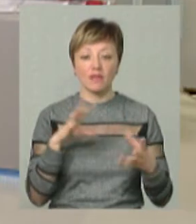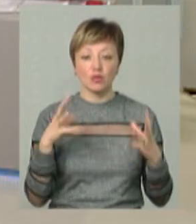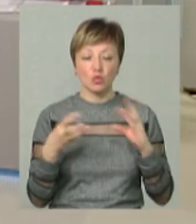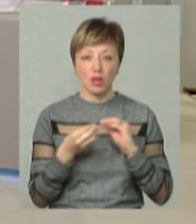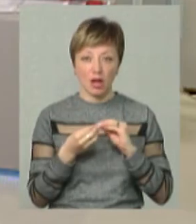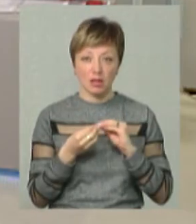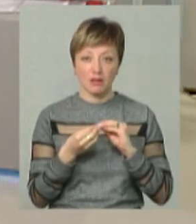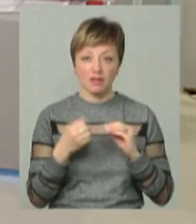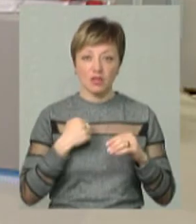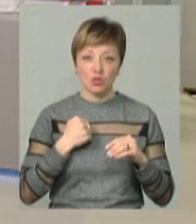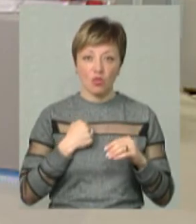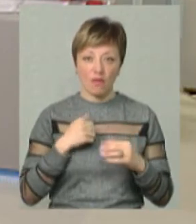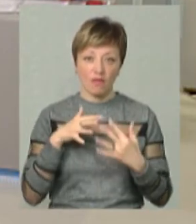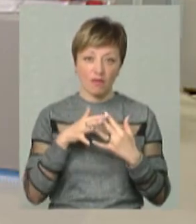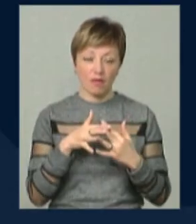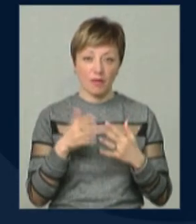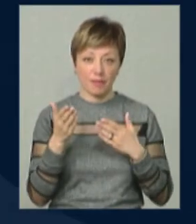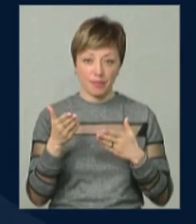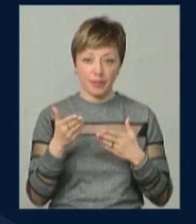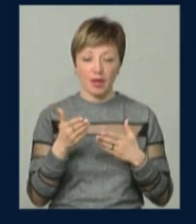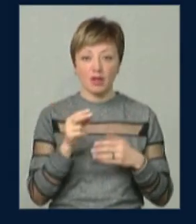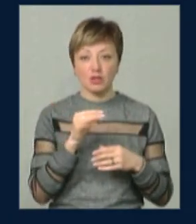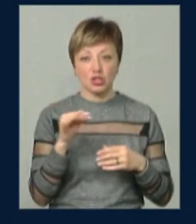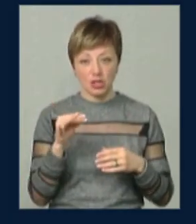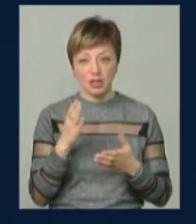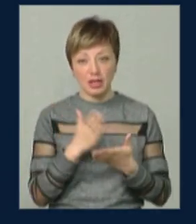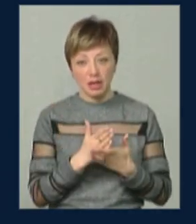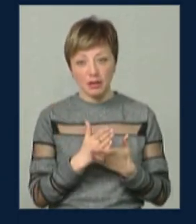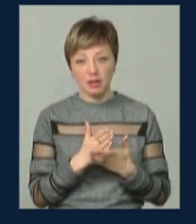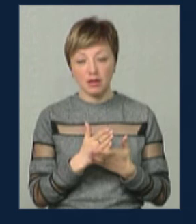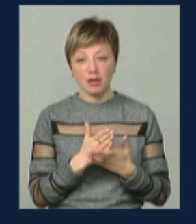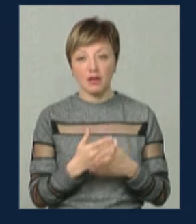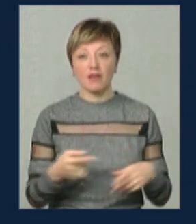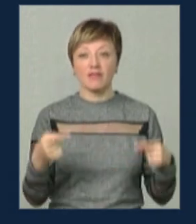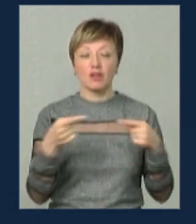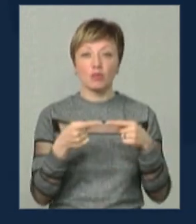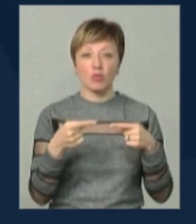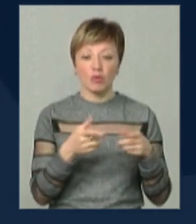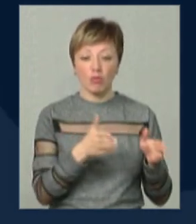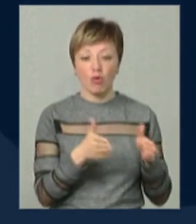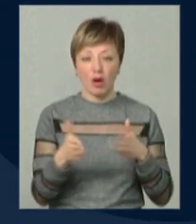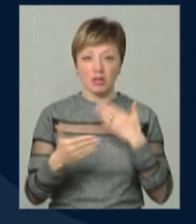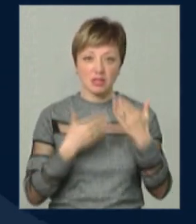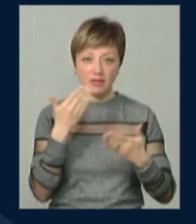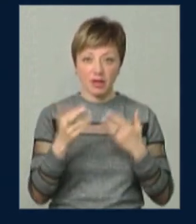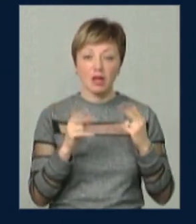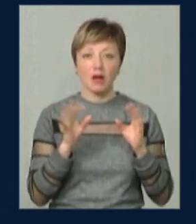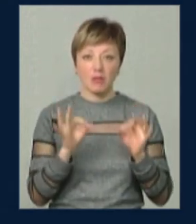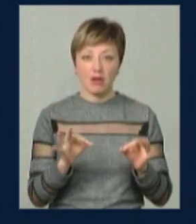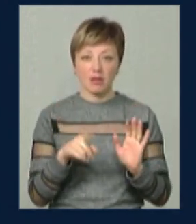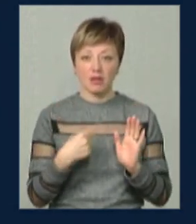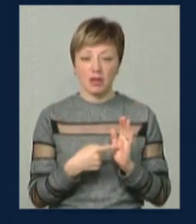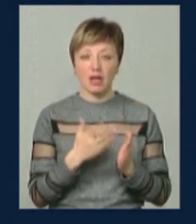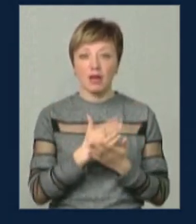результаті військової агресії Росії, чи напрацьовано вже відповідний алгоритм звернень? Як тут правильно? Є